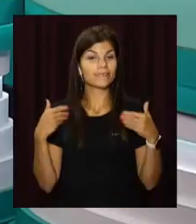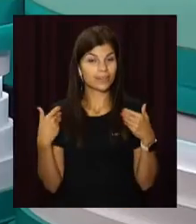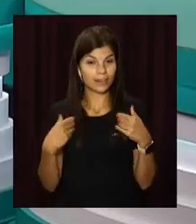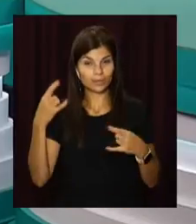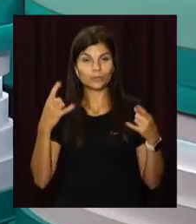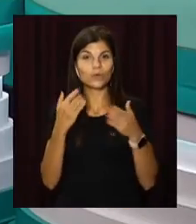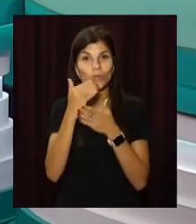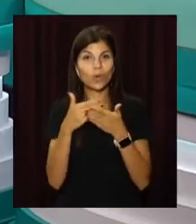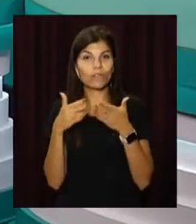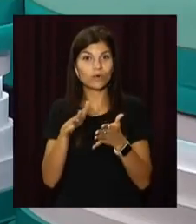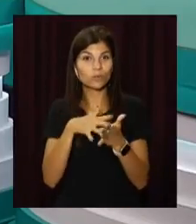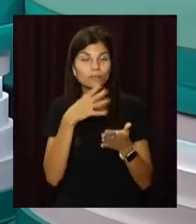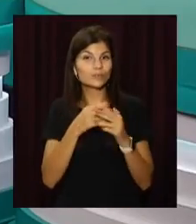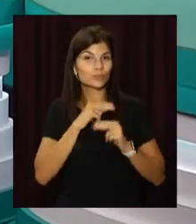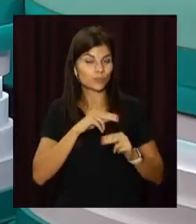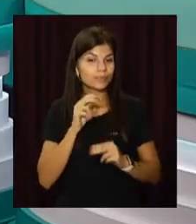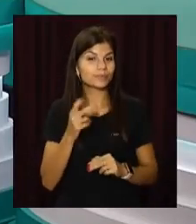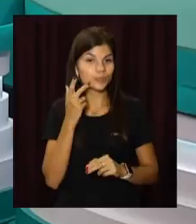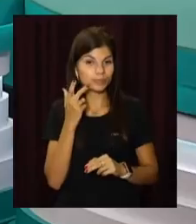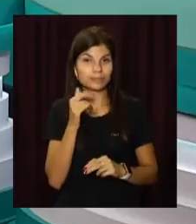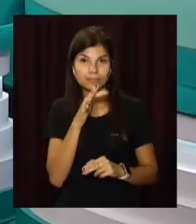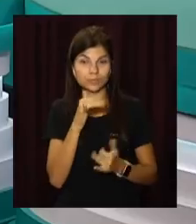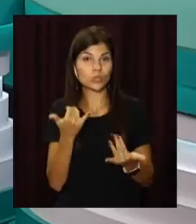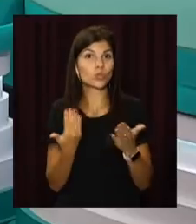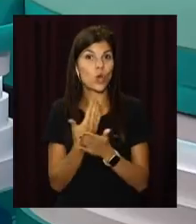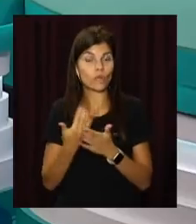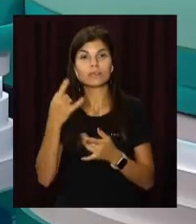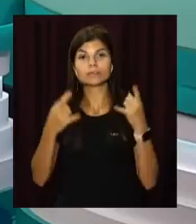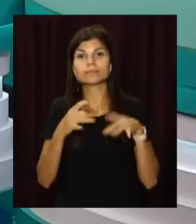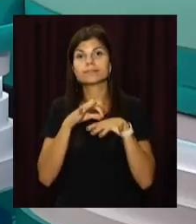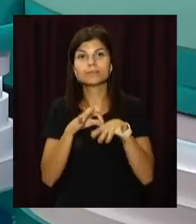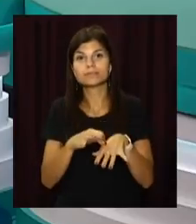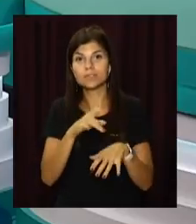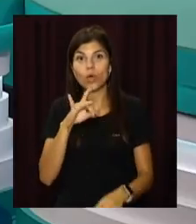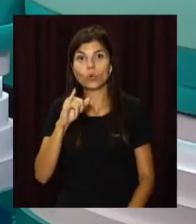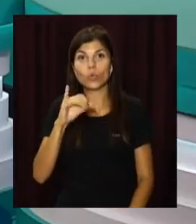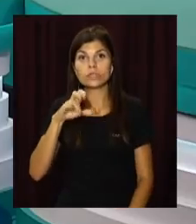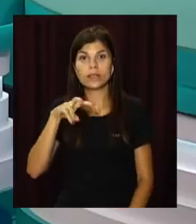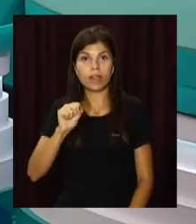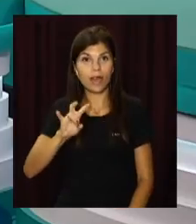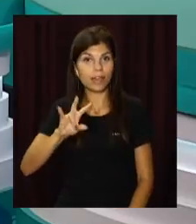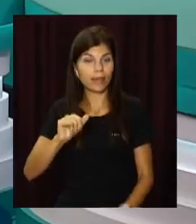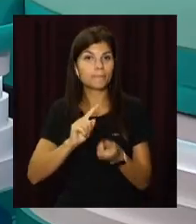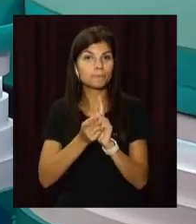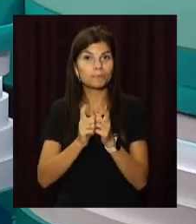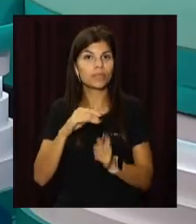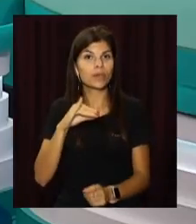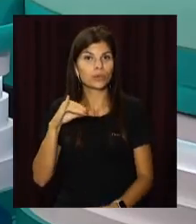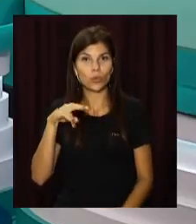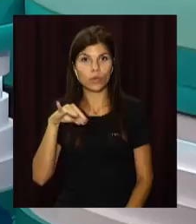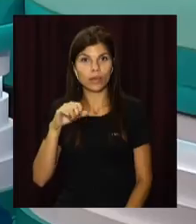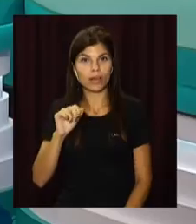Вітаю! Відкритий продовжує свою роботу. Як завжди у цій порі новини, у студії для вас працюють Руслана Козиряцька та сурдоперекладачка